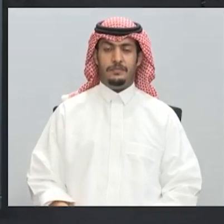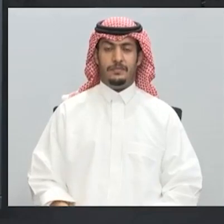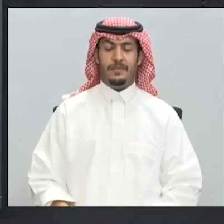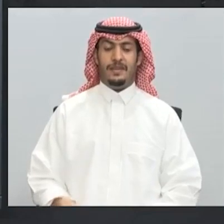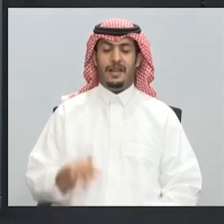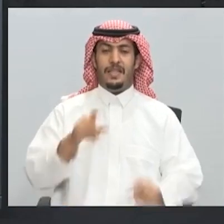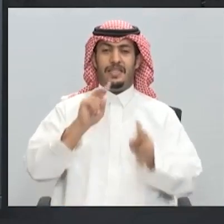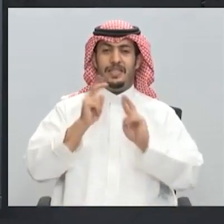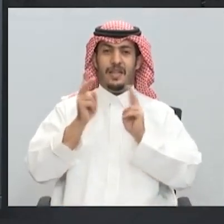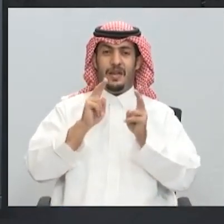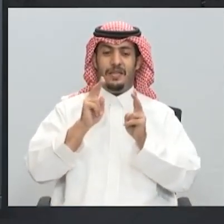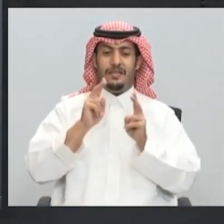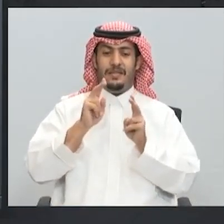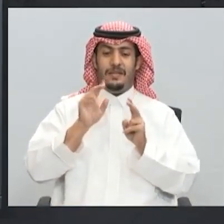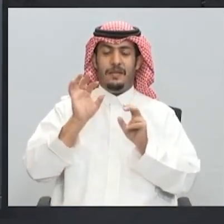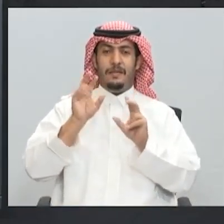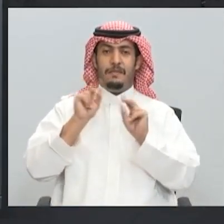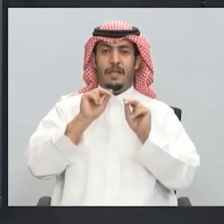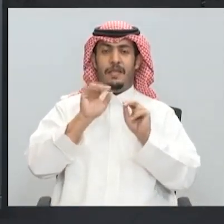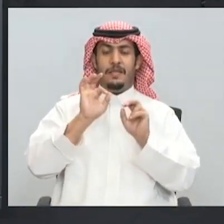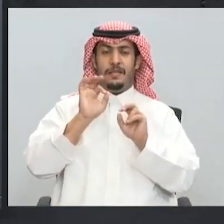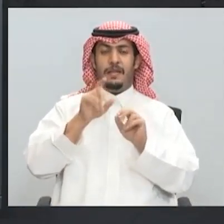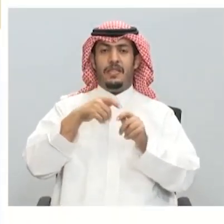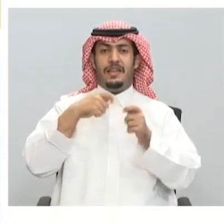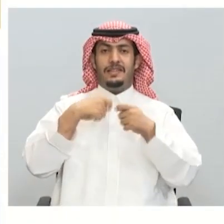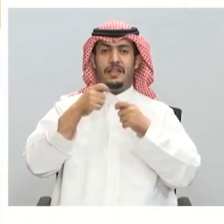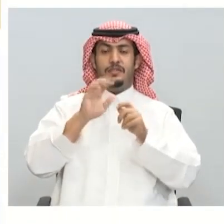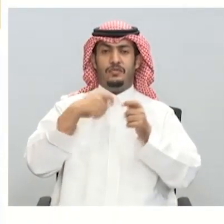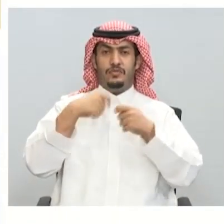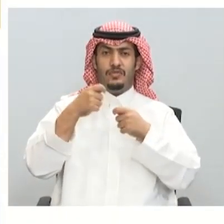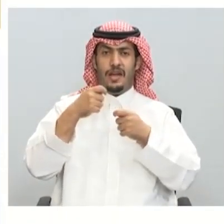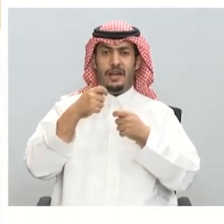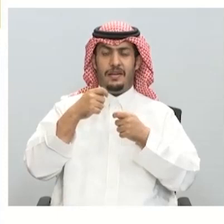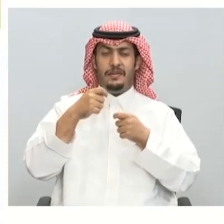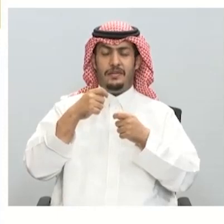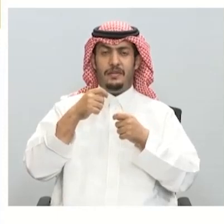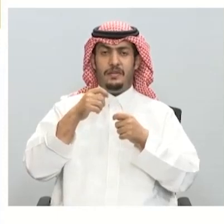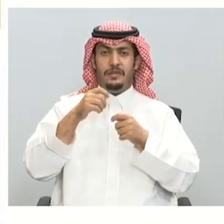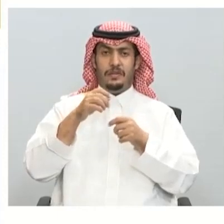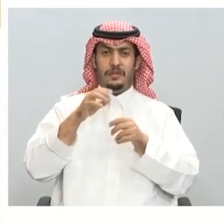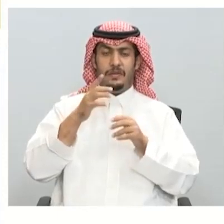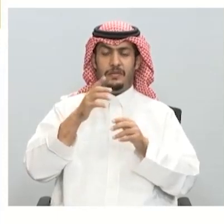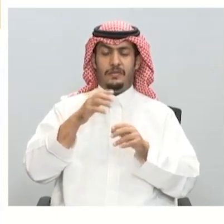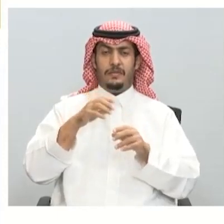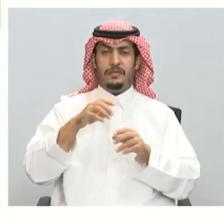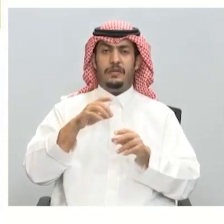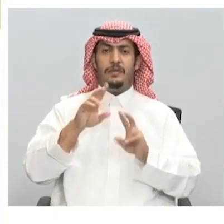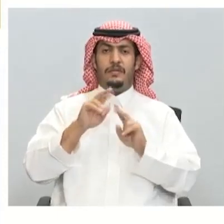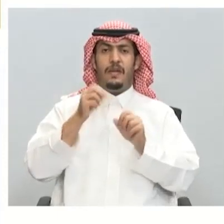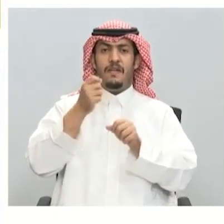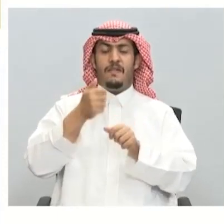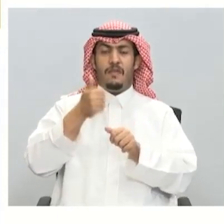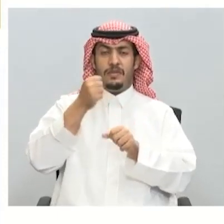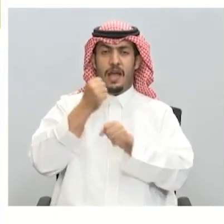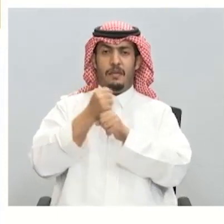هذه التغيرات التي تحدث بالتاكيد ستنعكس على الاقتصاد التجاره بدورها بالتاكيد تعكس وتؤثر على فرص